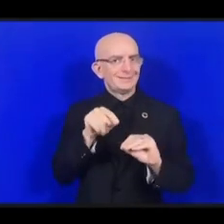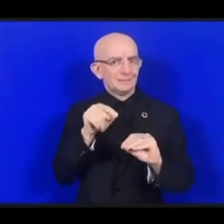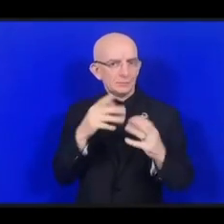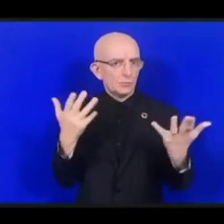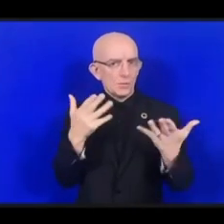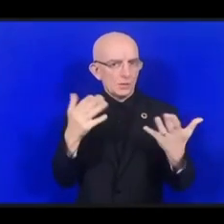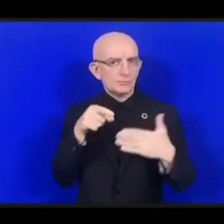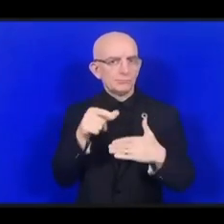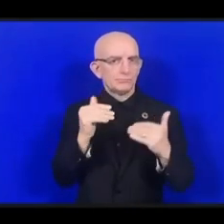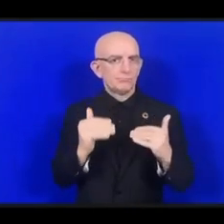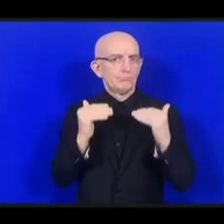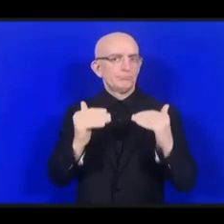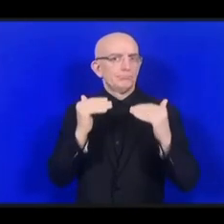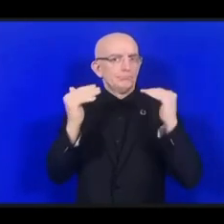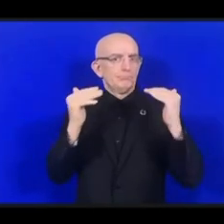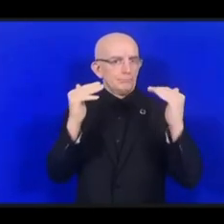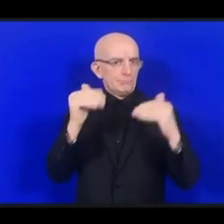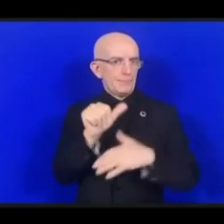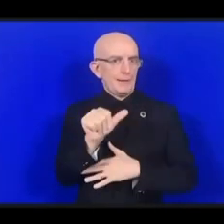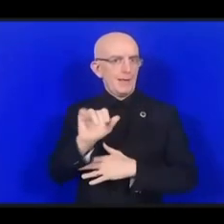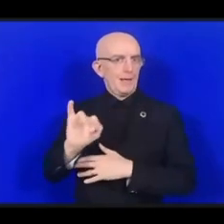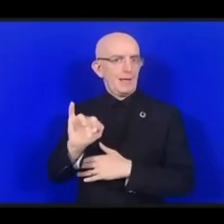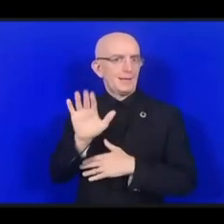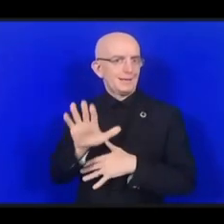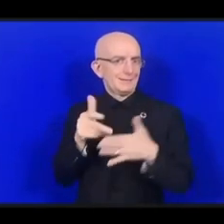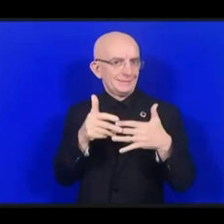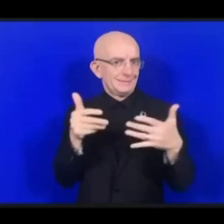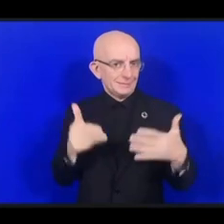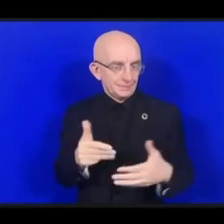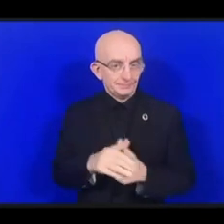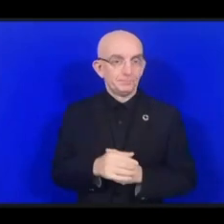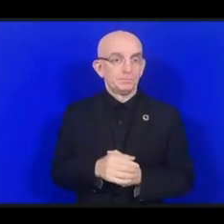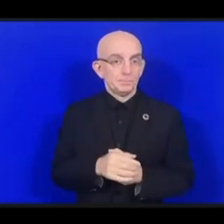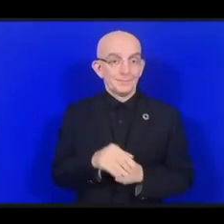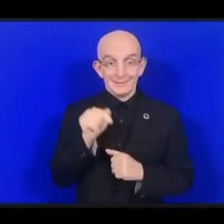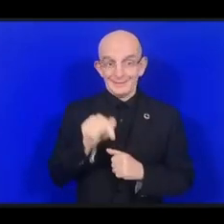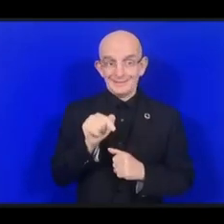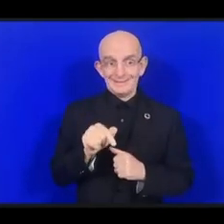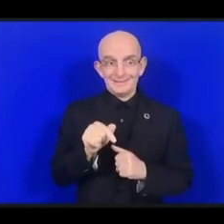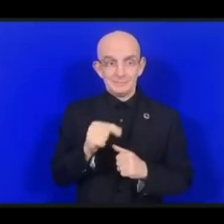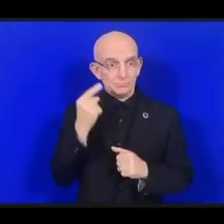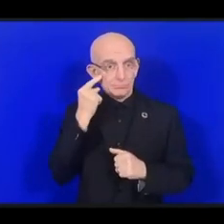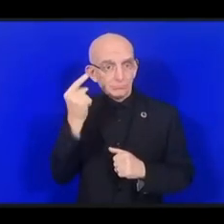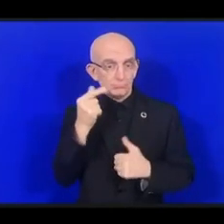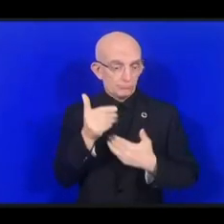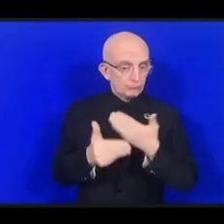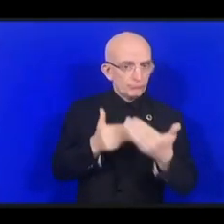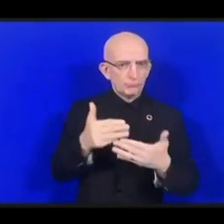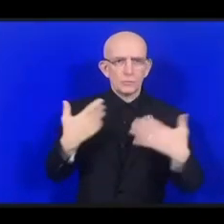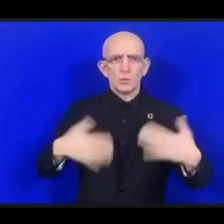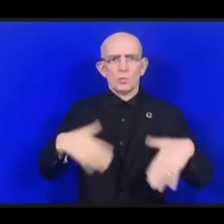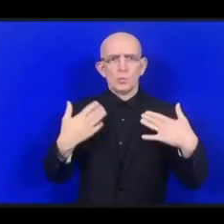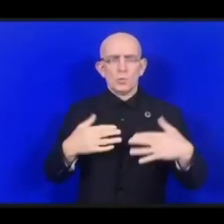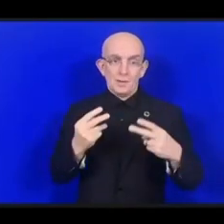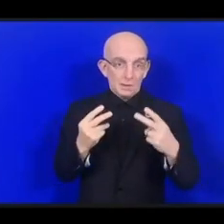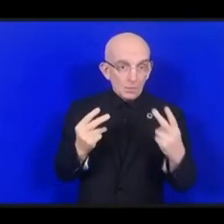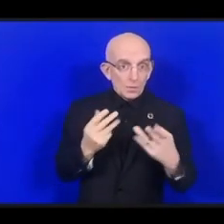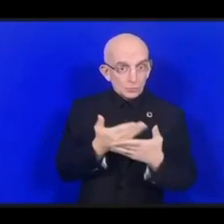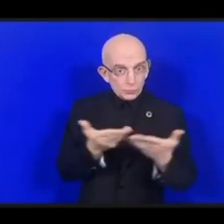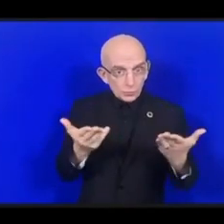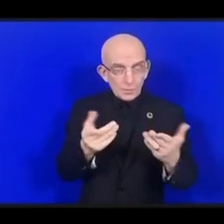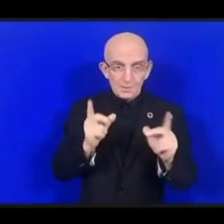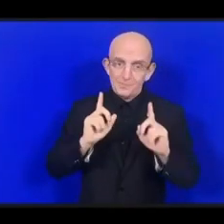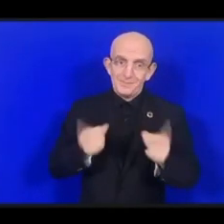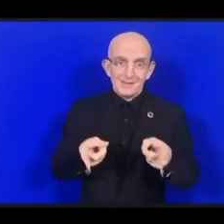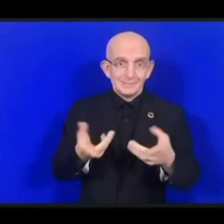وانا كعضو في البرلمان اود ان اذكر انه علينا ان نعمل ضد